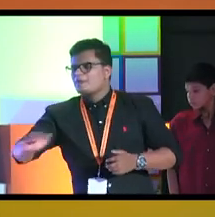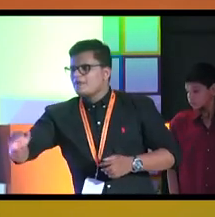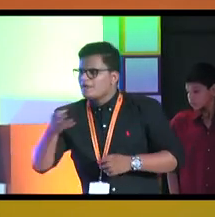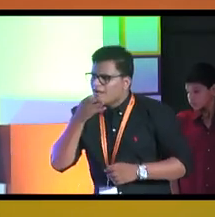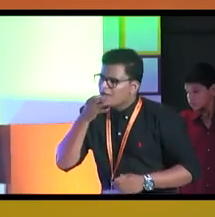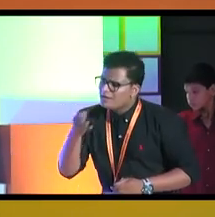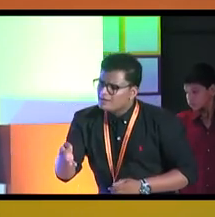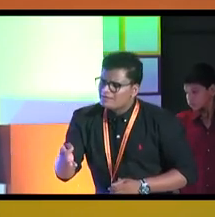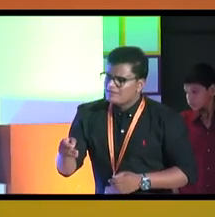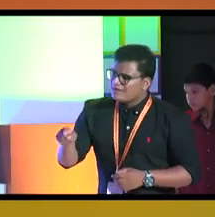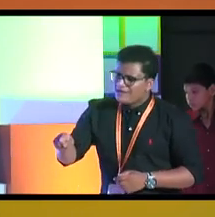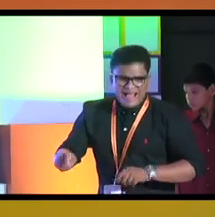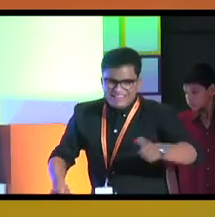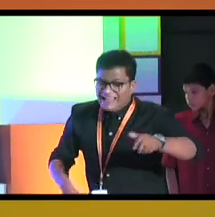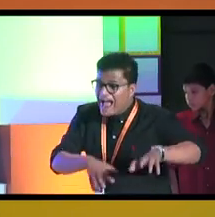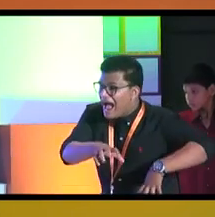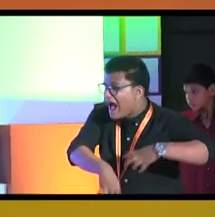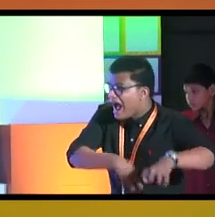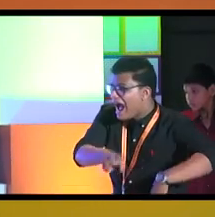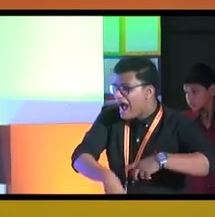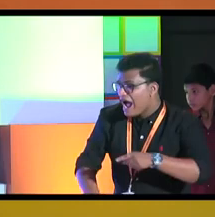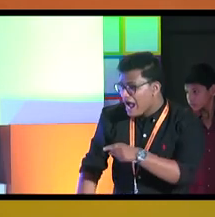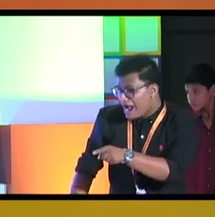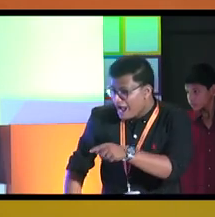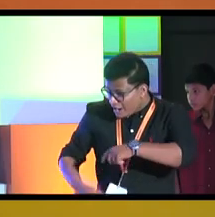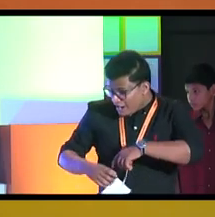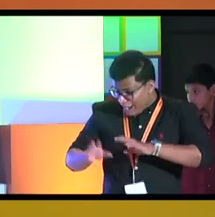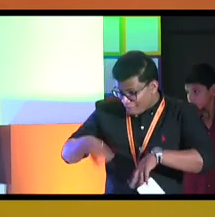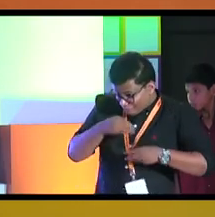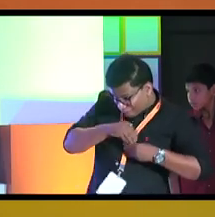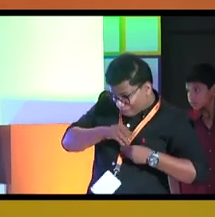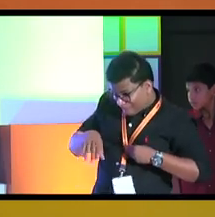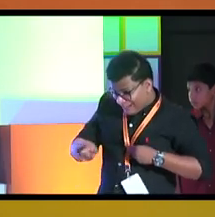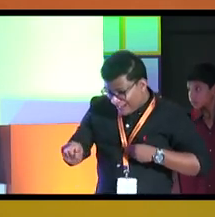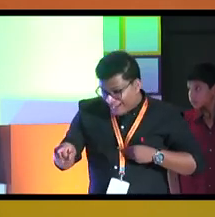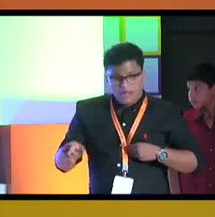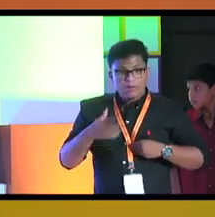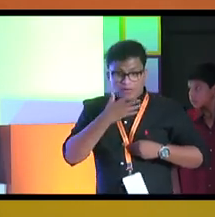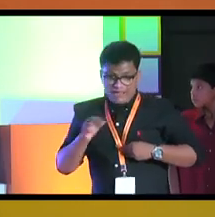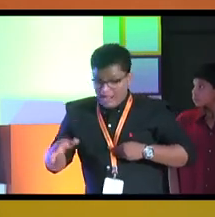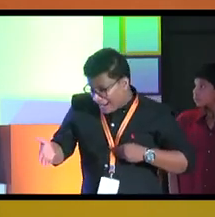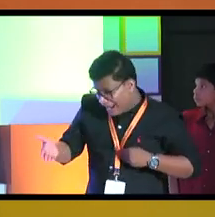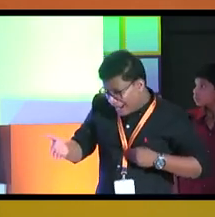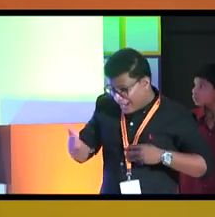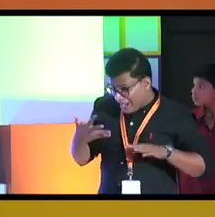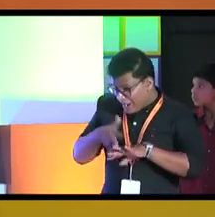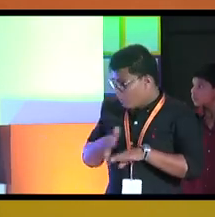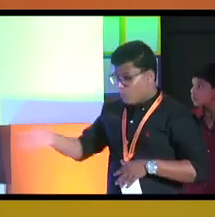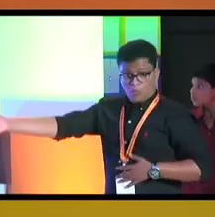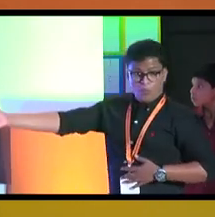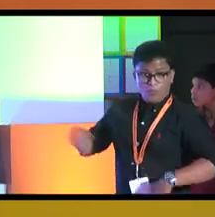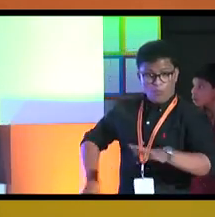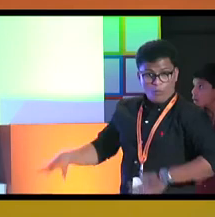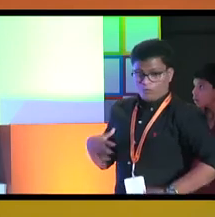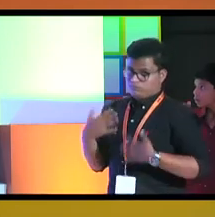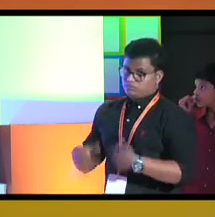वो कौन सा जानवर है जिसमें ये गुण होते हैं. अभी एक बहुत ही सुंदर जानवरों वाला इंक्लूजन का, इट वाज वंडरफुल. इनफैक्ट